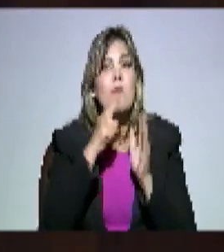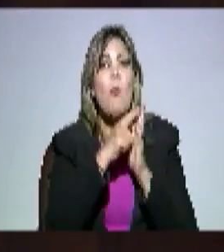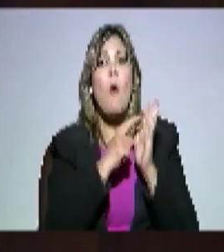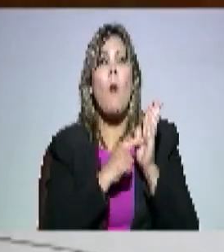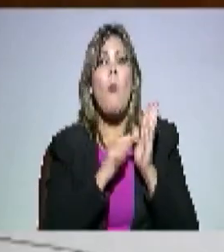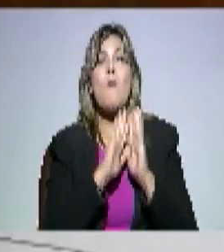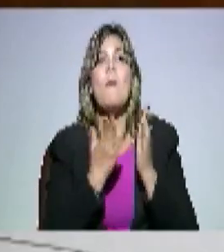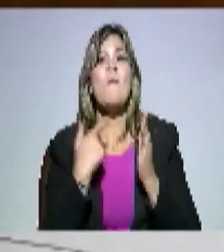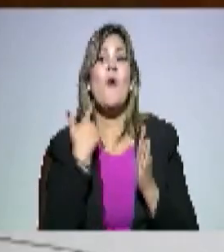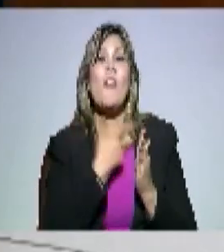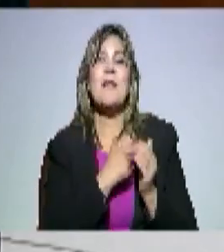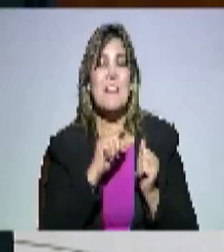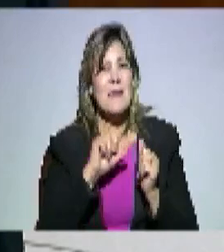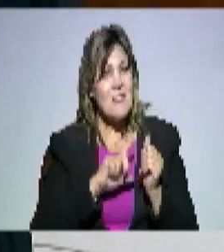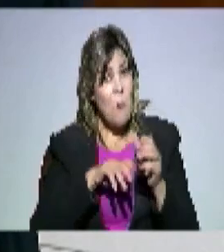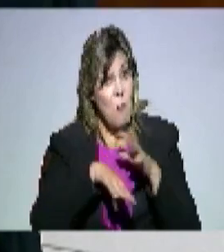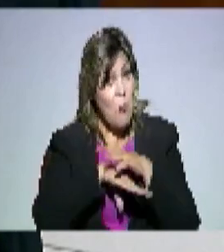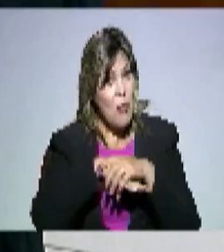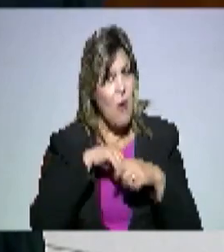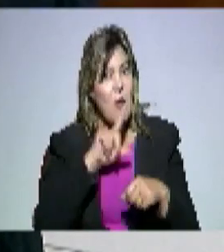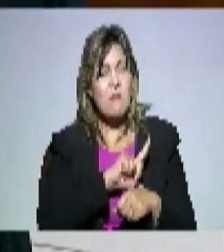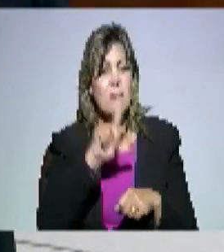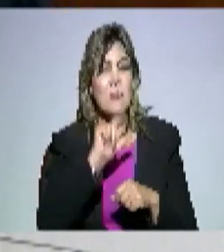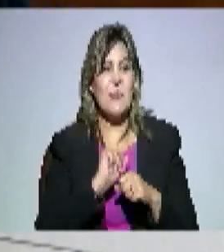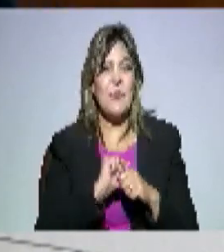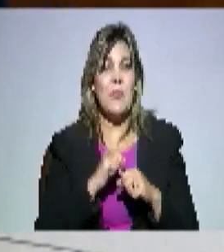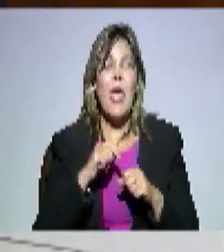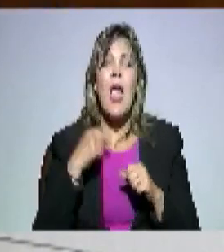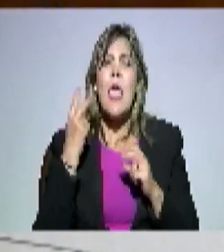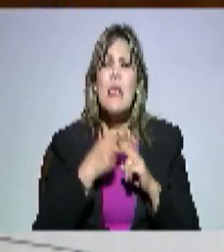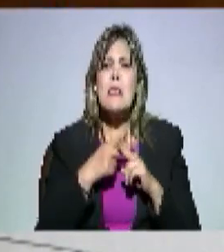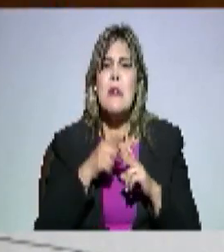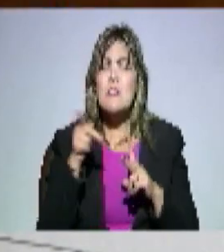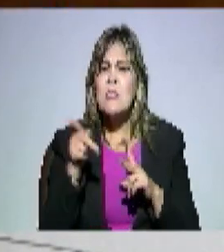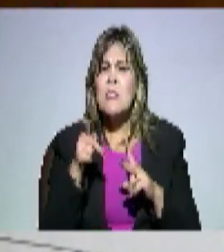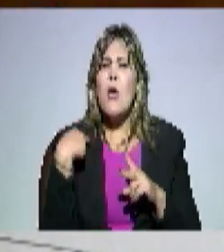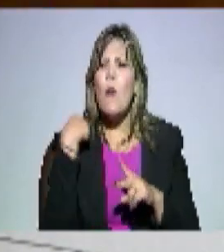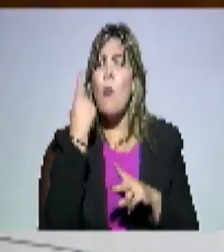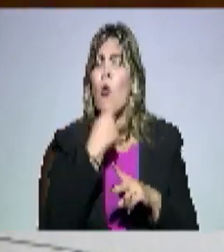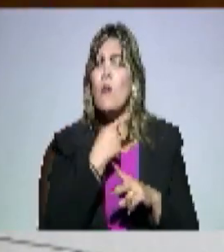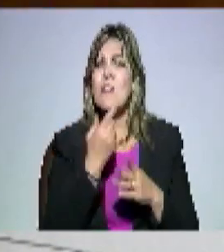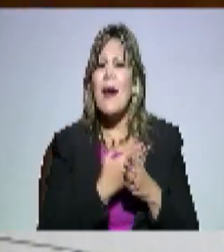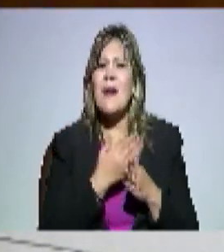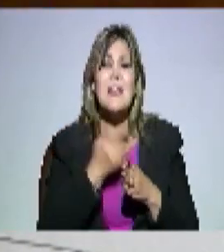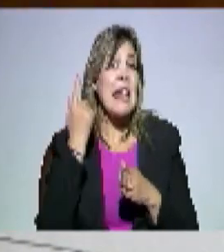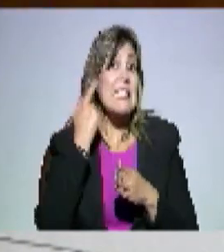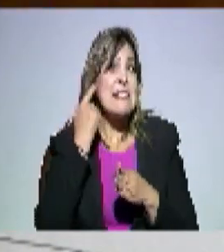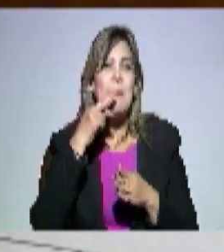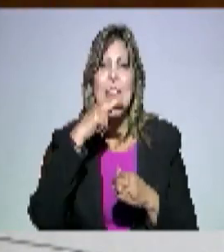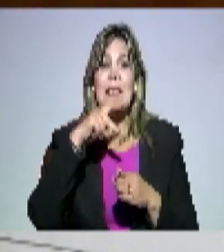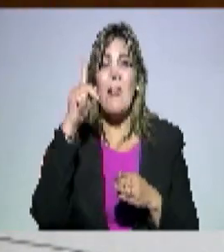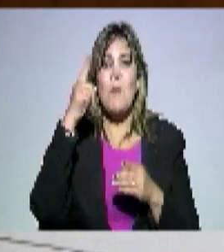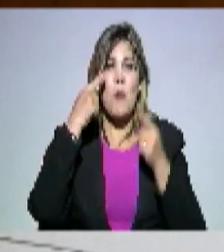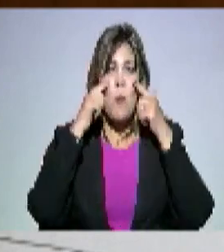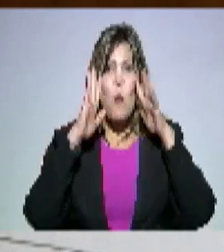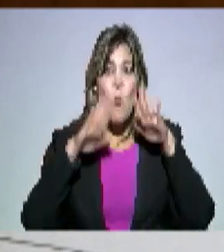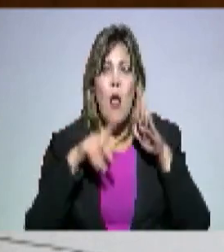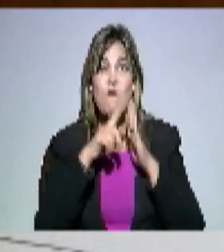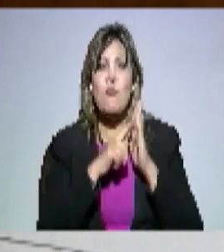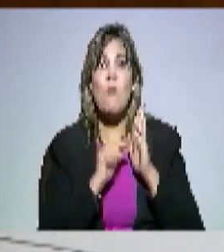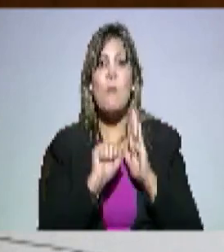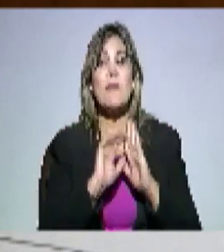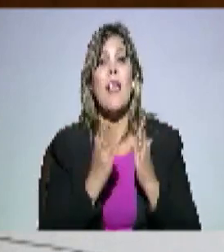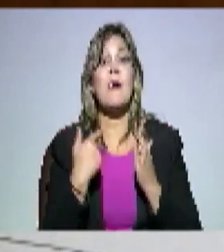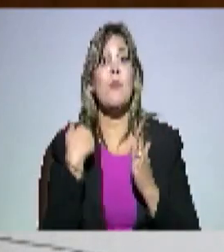صح خلونا نتفق كده ناس دي بقت قديسين لانها سمعت كلام ربنا وعاشت وصيه ربنا